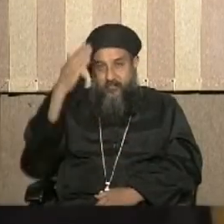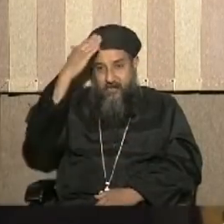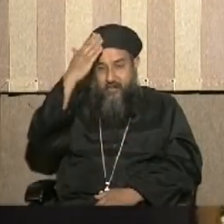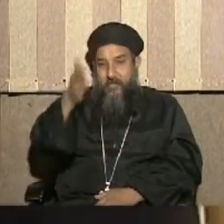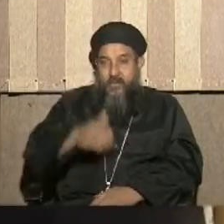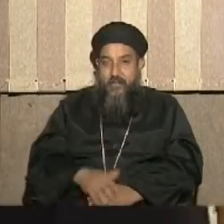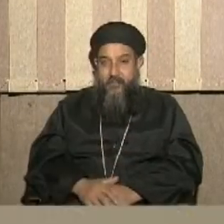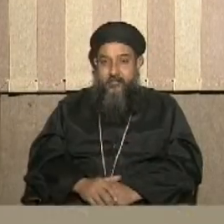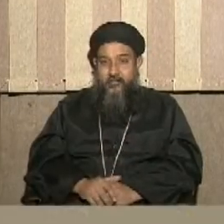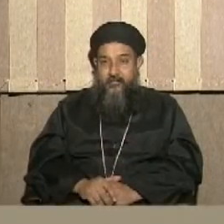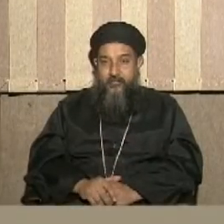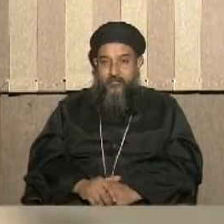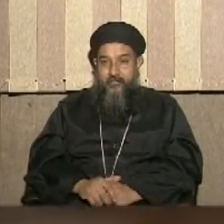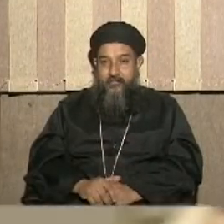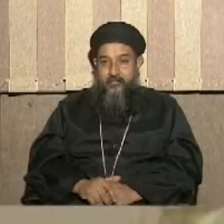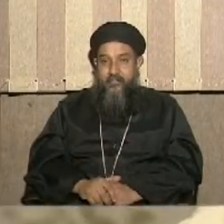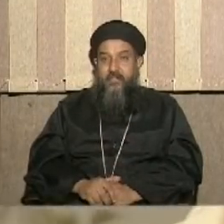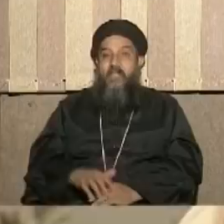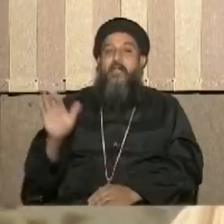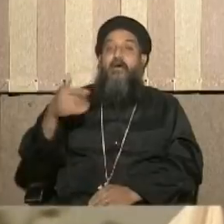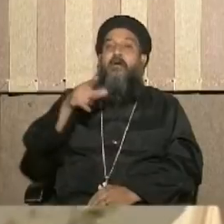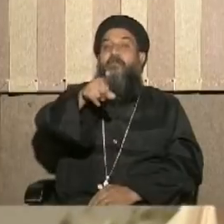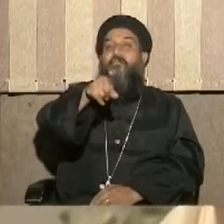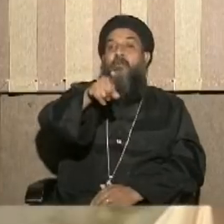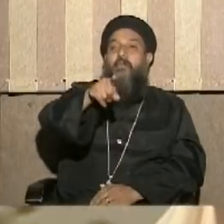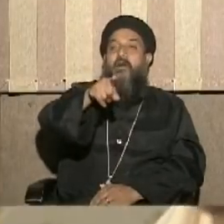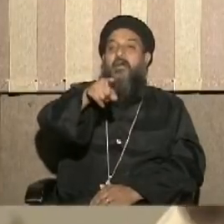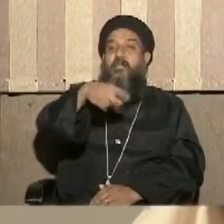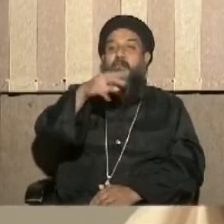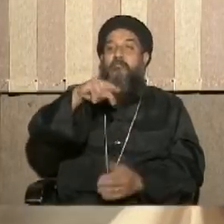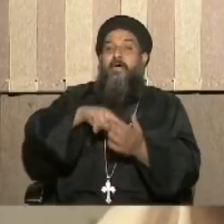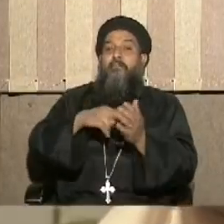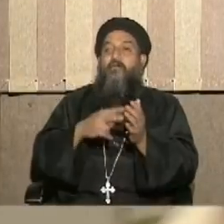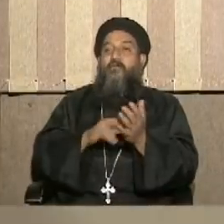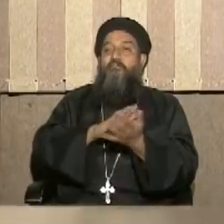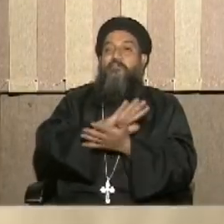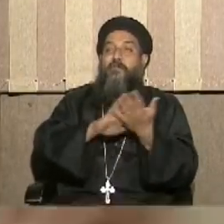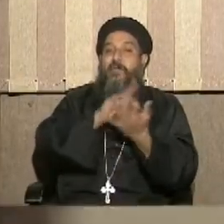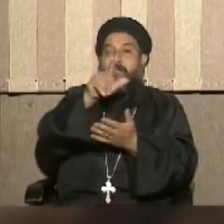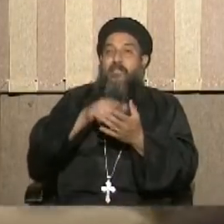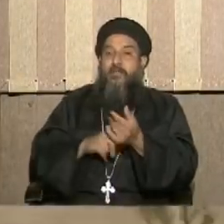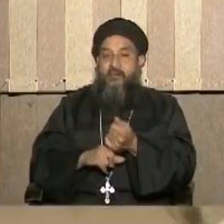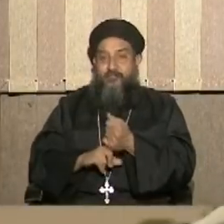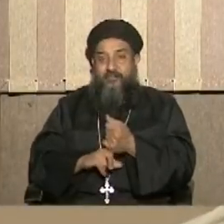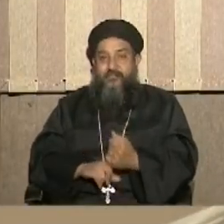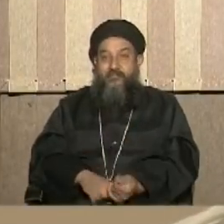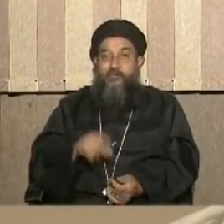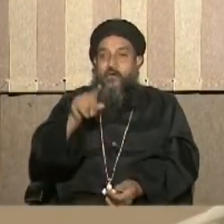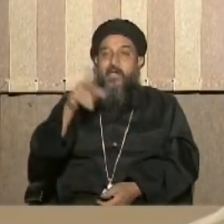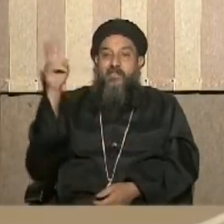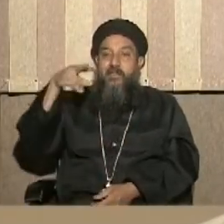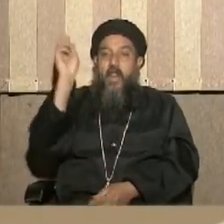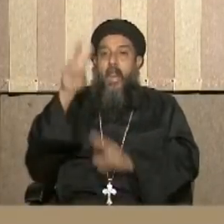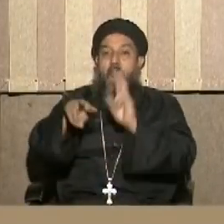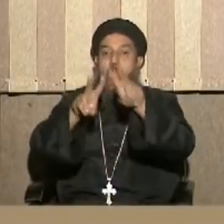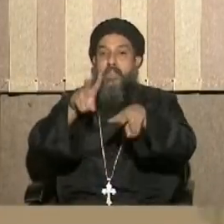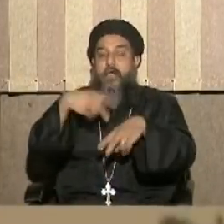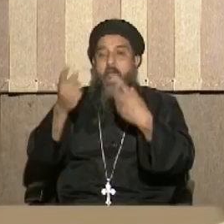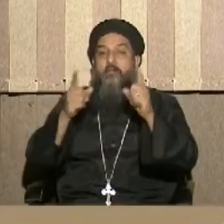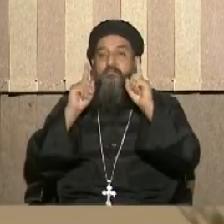ربنا يبارك. تعالى بقى اما نشوف ماكسيموس ودوماديوس هيعملوا معانا ايه. انا كل ما اتصور لما